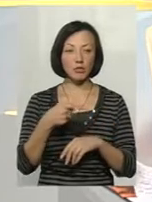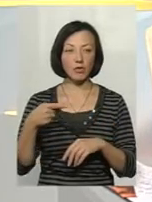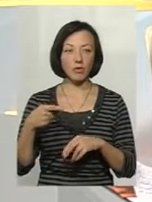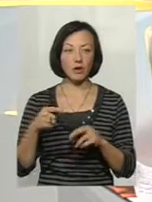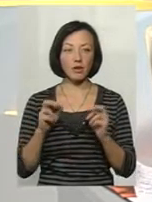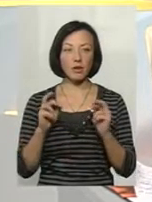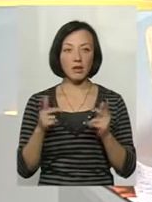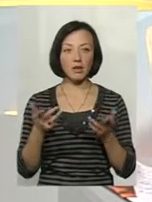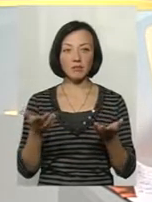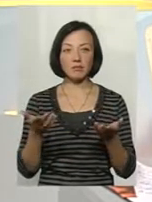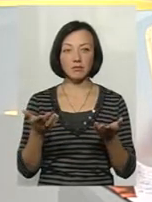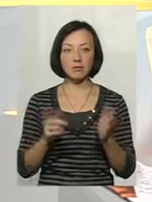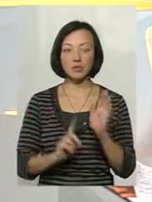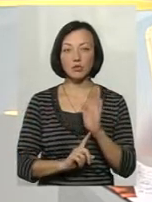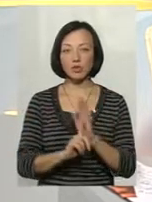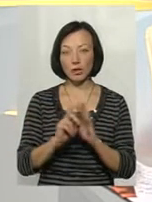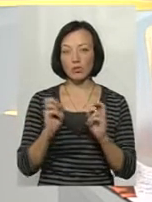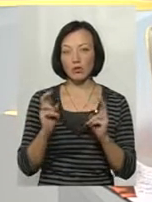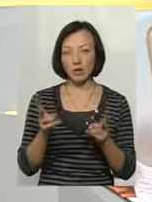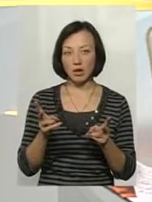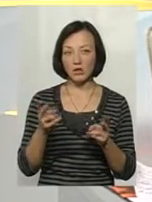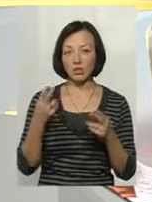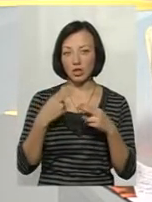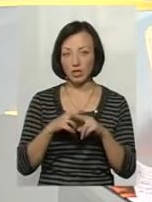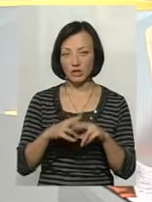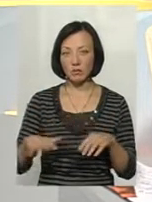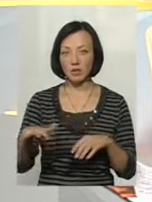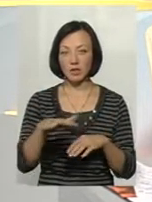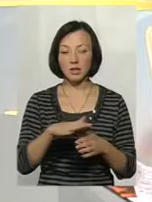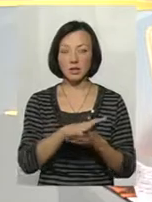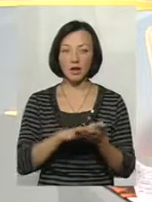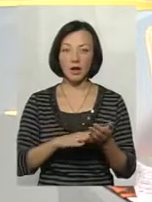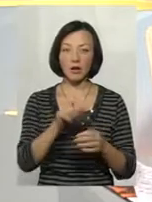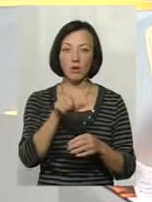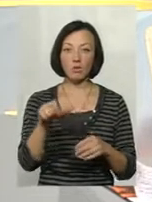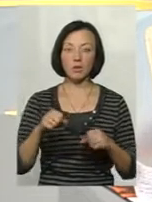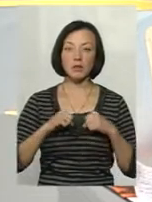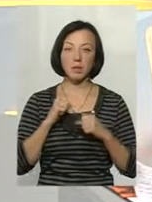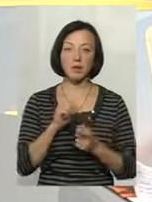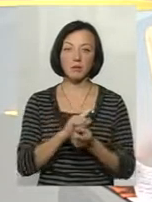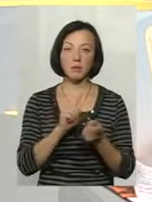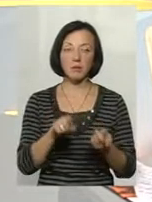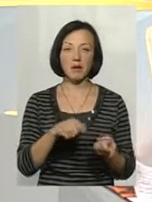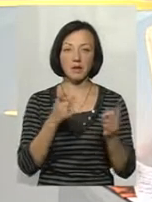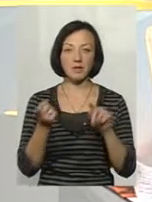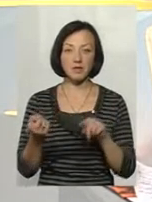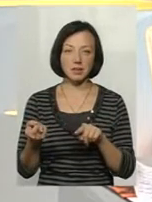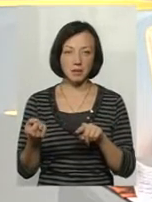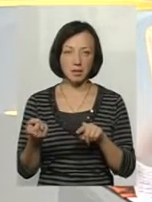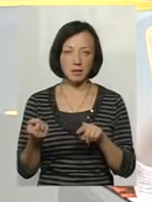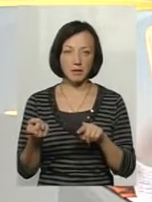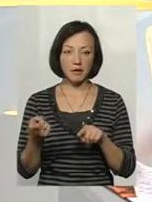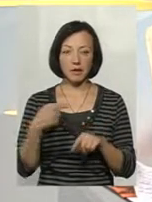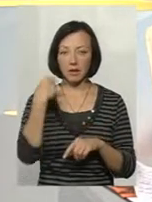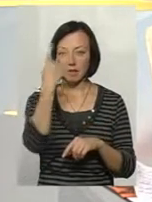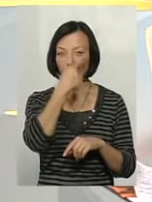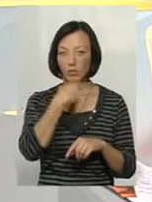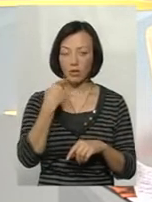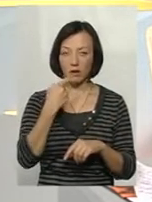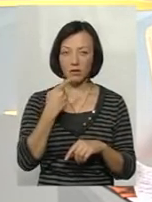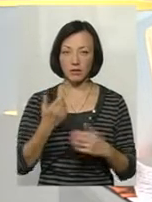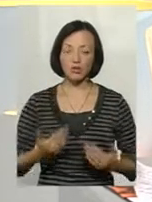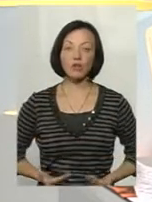як, ну, спочатку як технічні приміщення, далі люди намагаються їх перевести в індивідуальне,